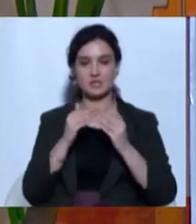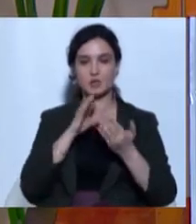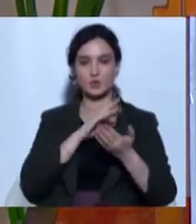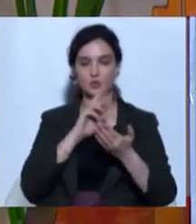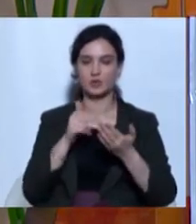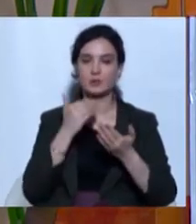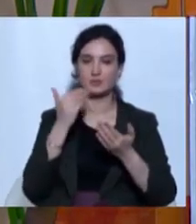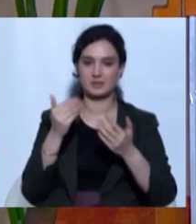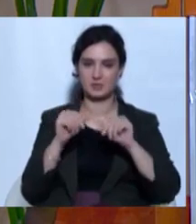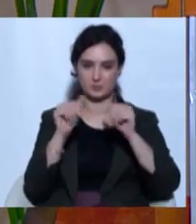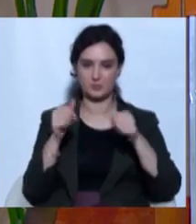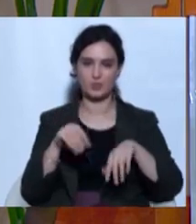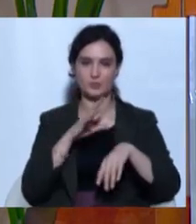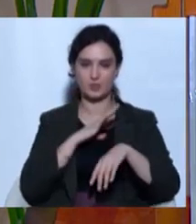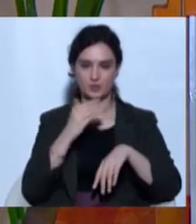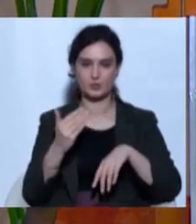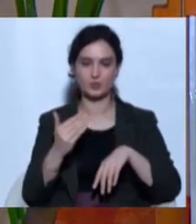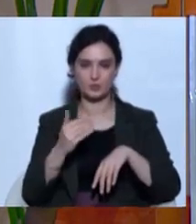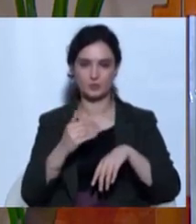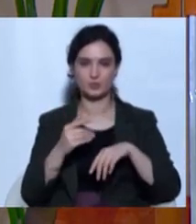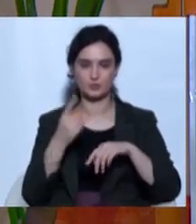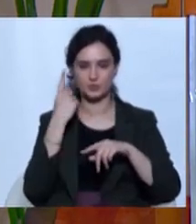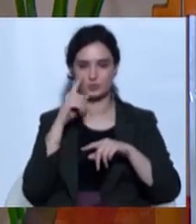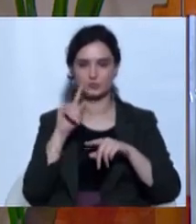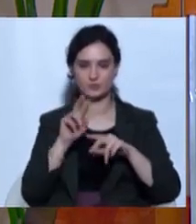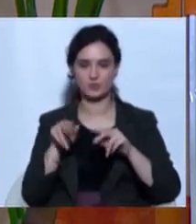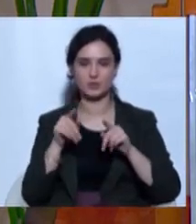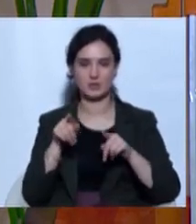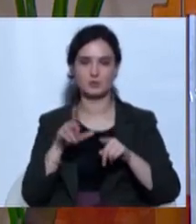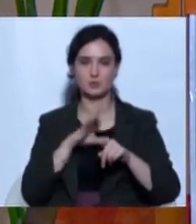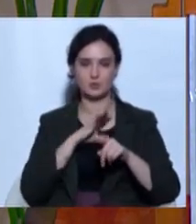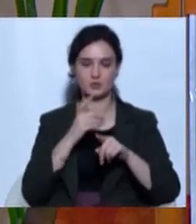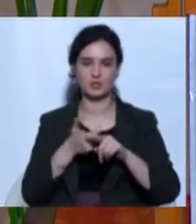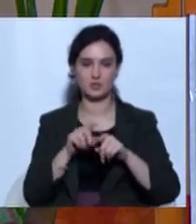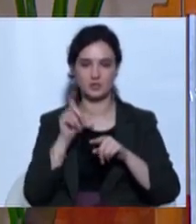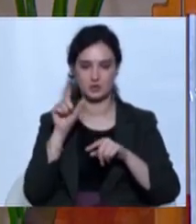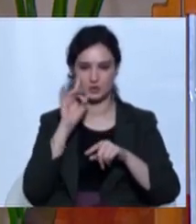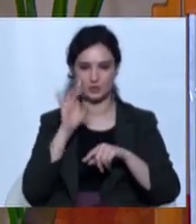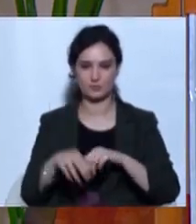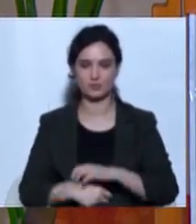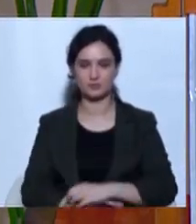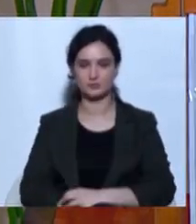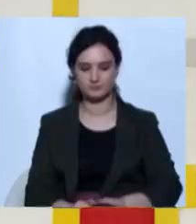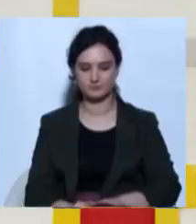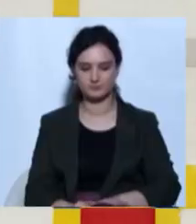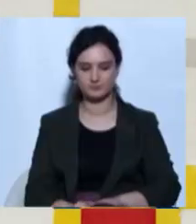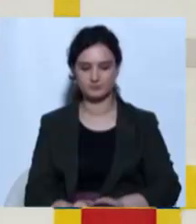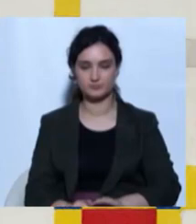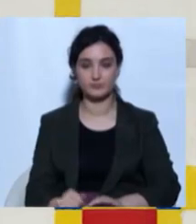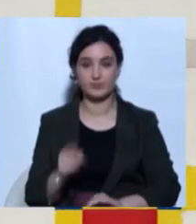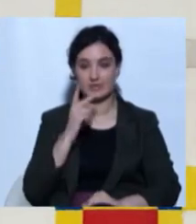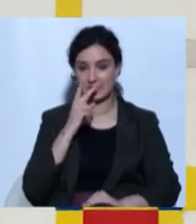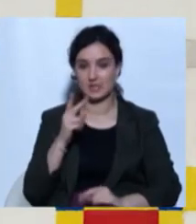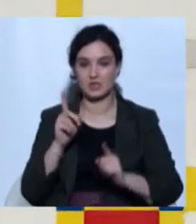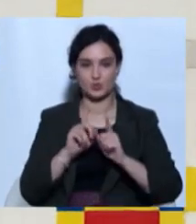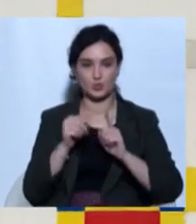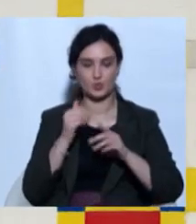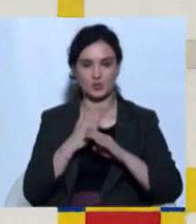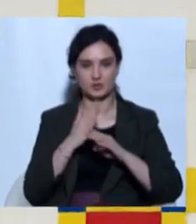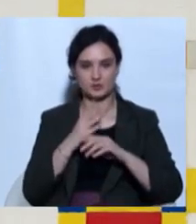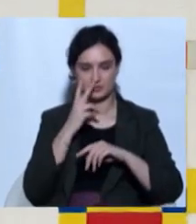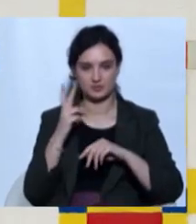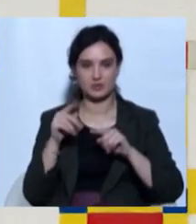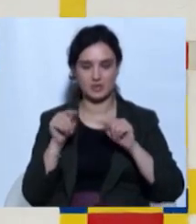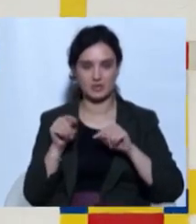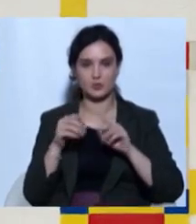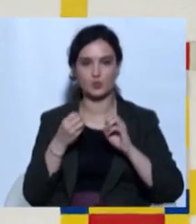იყო მისი სტილი, ასე ვთქვათ, ესე მუშაობდა და ამით გახდა ის ძალიან ცნობილი. აი ნახეთ აქაც როგორ არის.